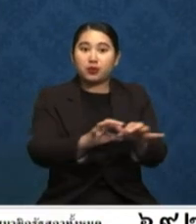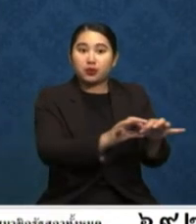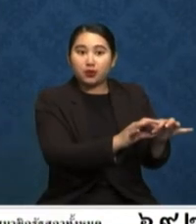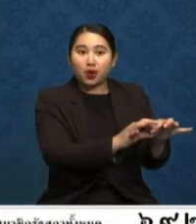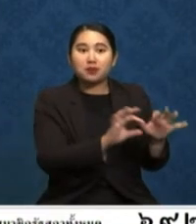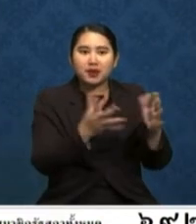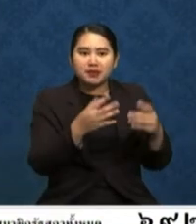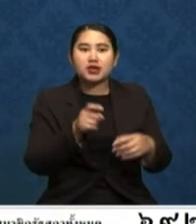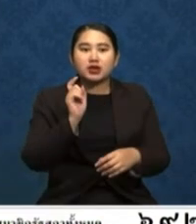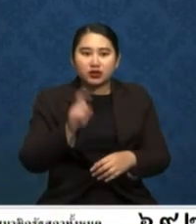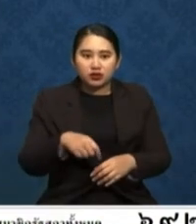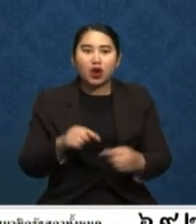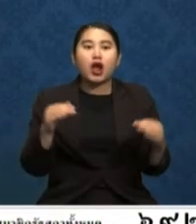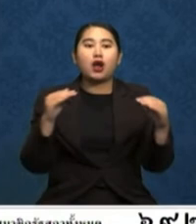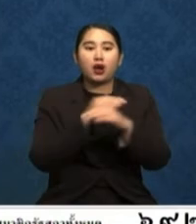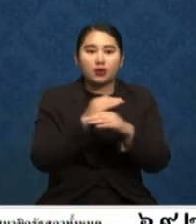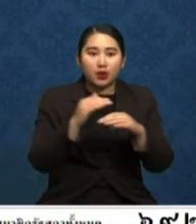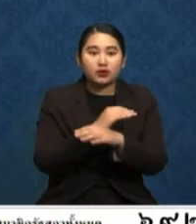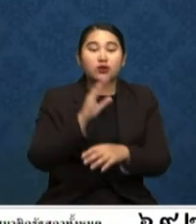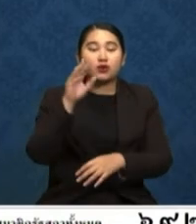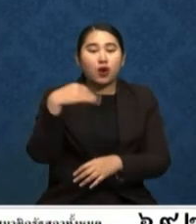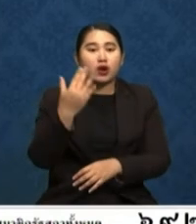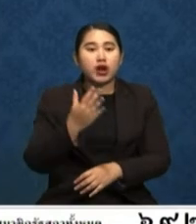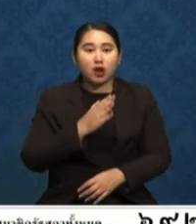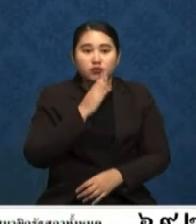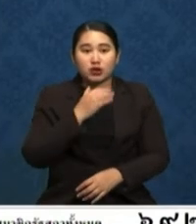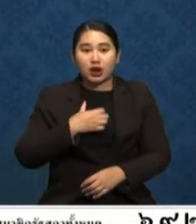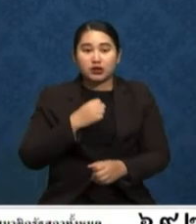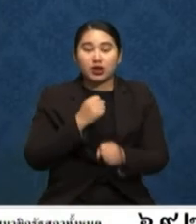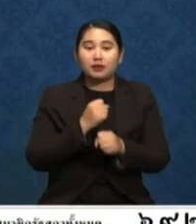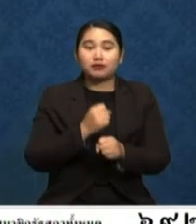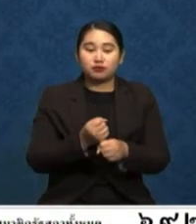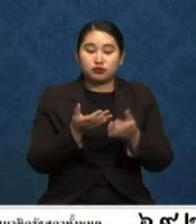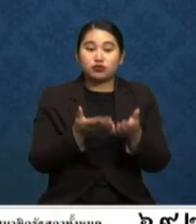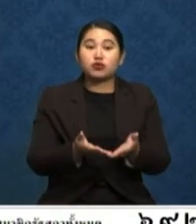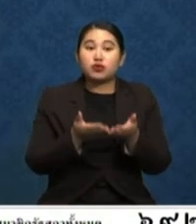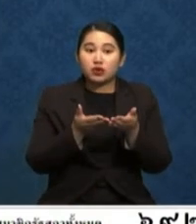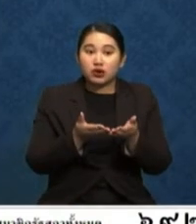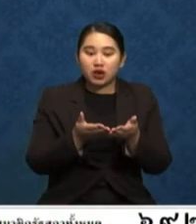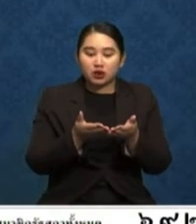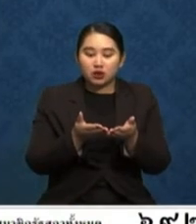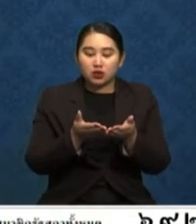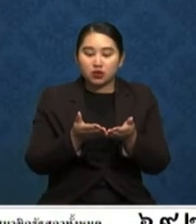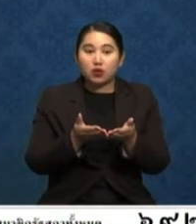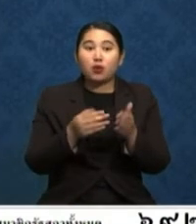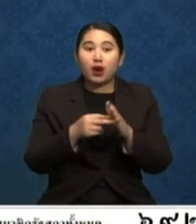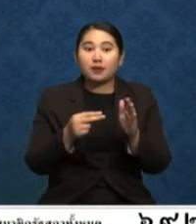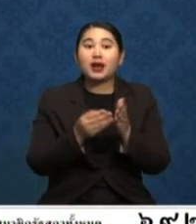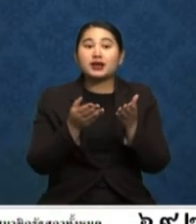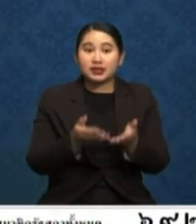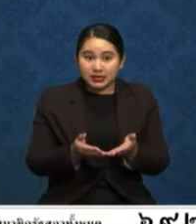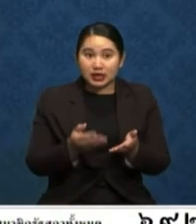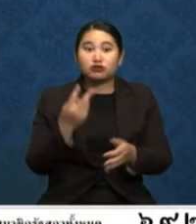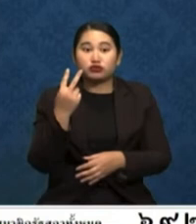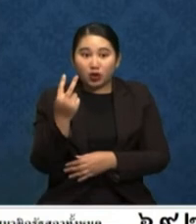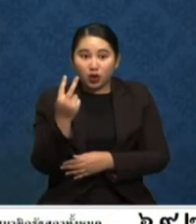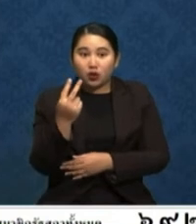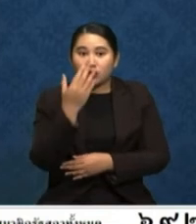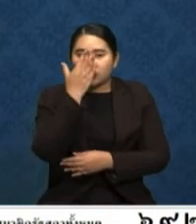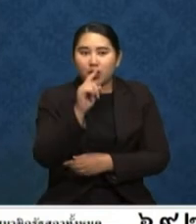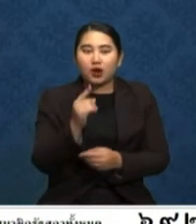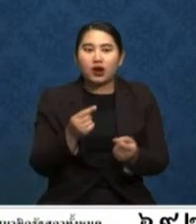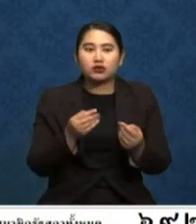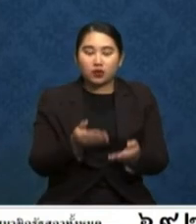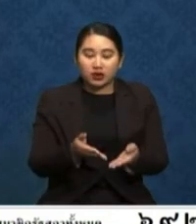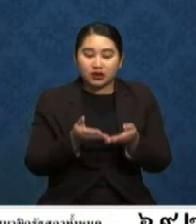บกก่อนเพราะฉะนั้นถ้าดิฉันเป็นผู้ประกอบการเดินเรือเนี่ยดิฉันต้องมีเรืออย่างน้อย 2ลำนะคะเพราะเรือมันวิ่งบน